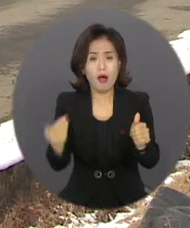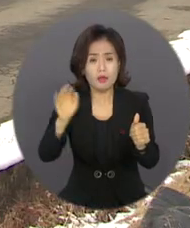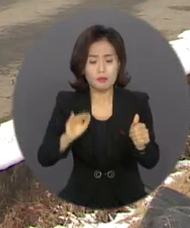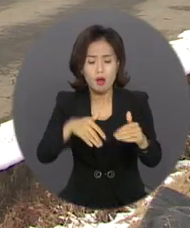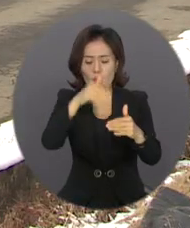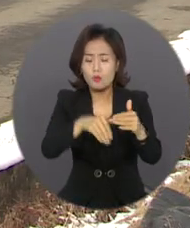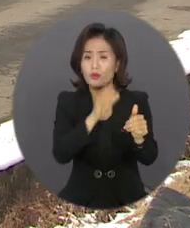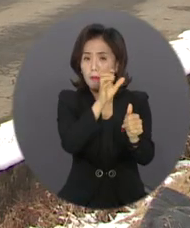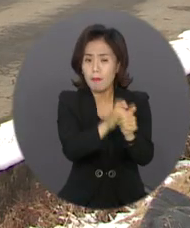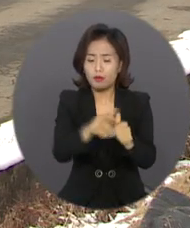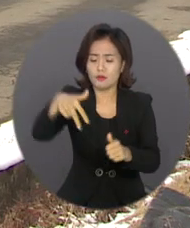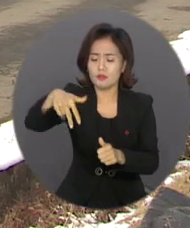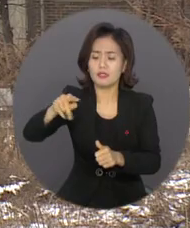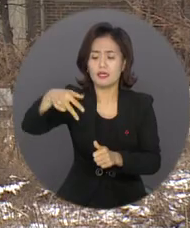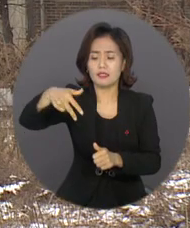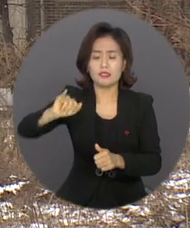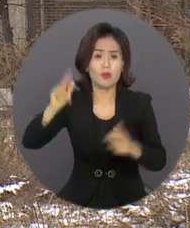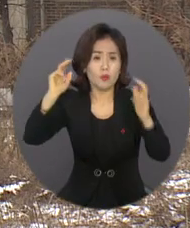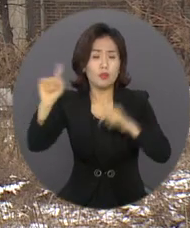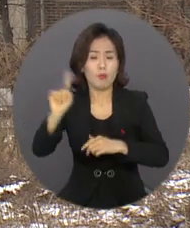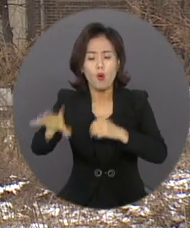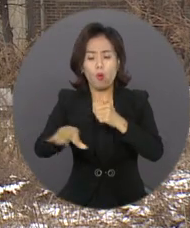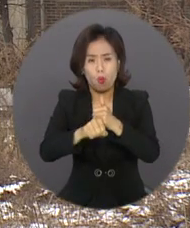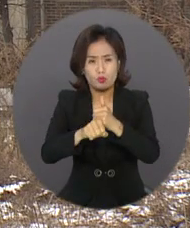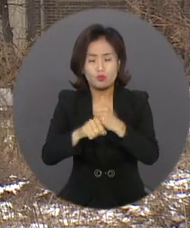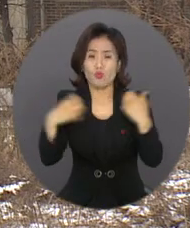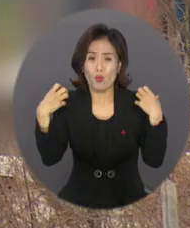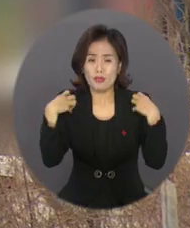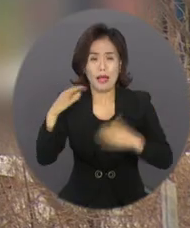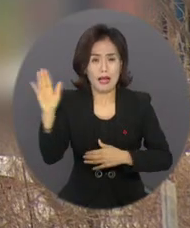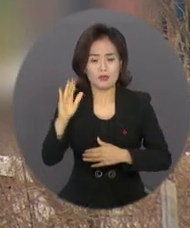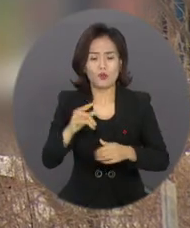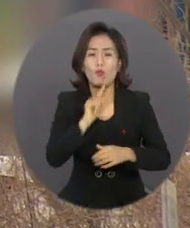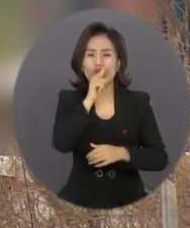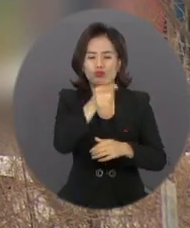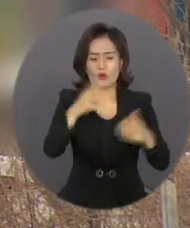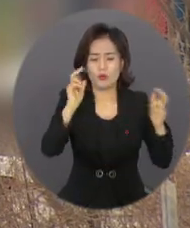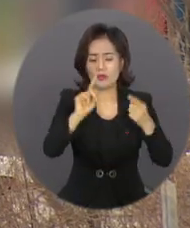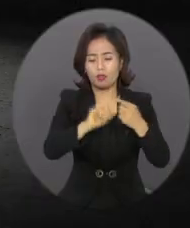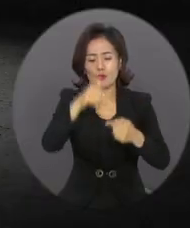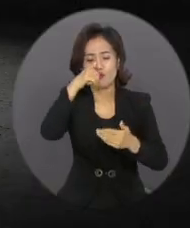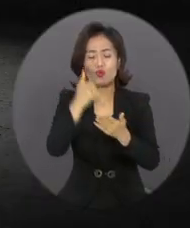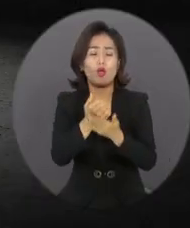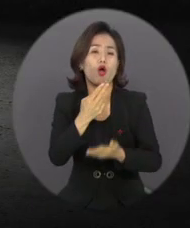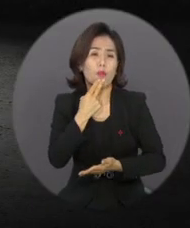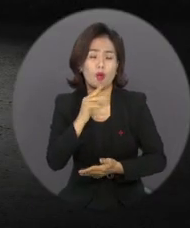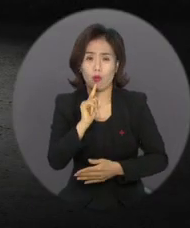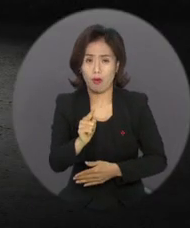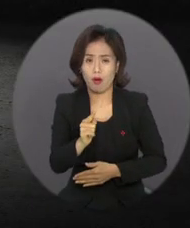공사를 맡긴 제지 업체 측은 원청이 아닌 발주처 정도에서 혐의가 없다고 판단했습니다 하지만